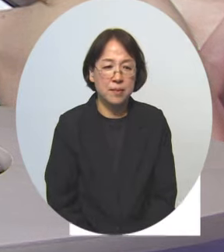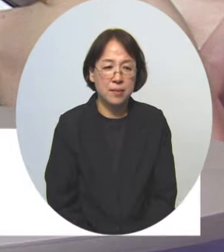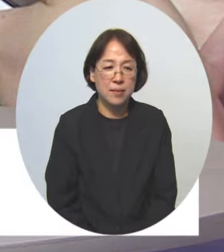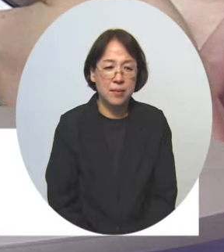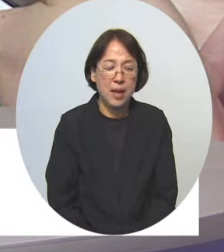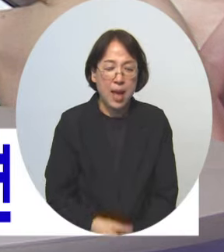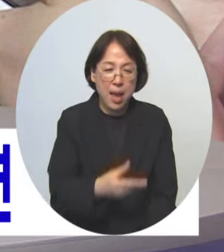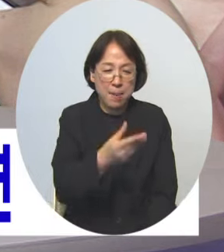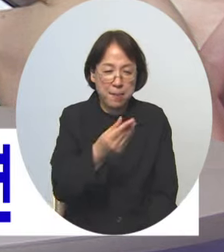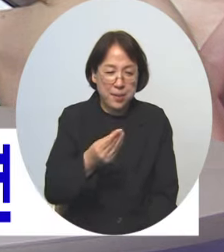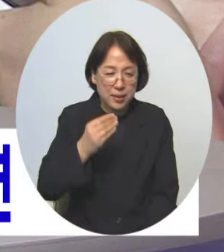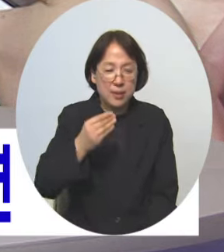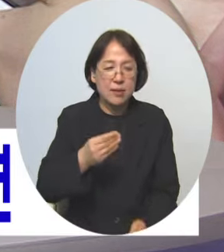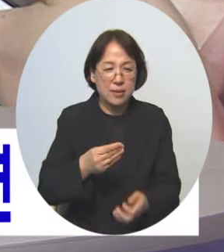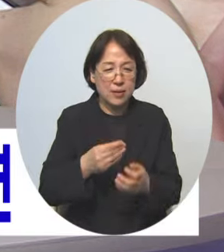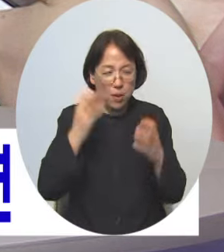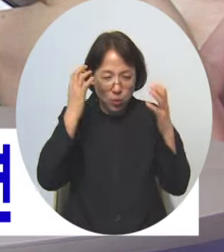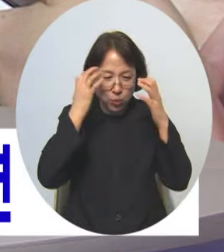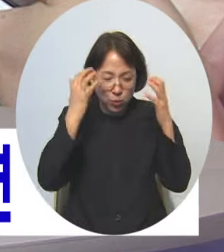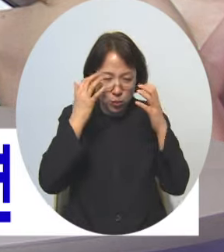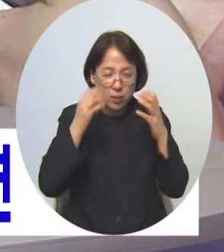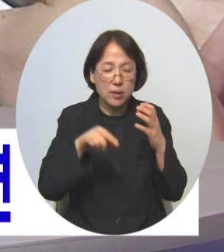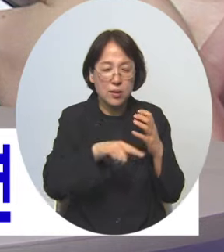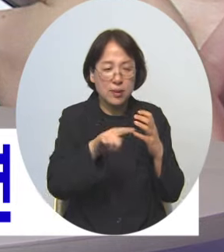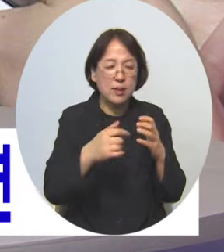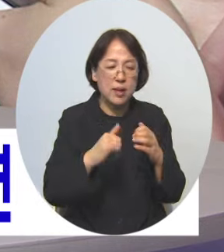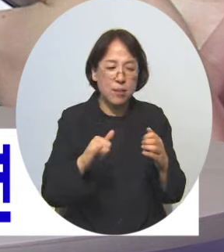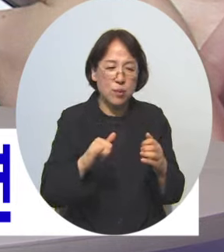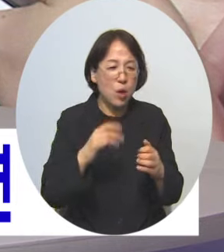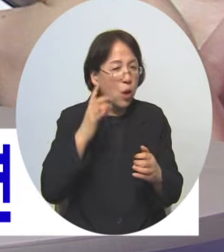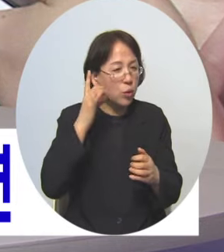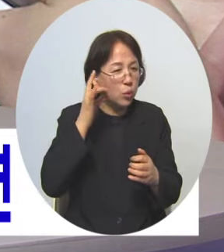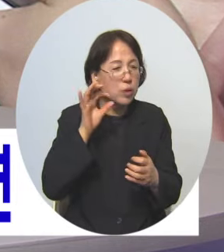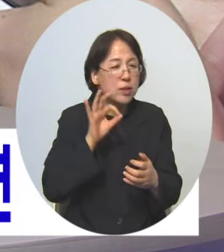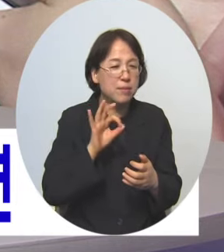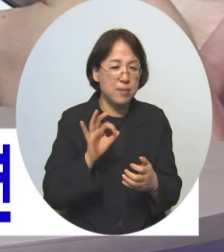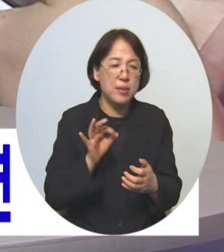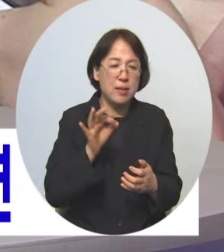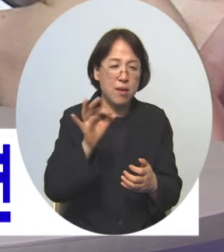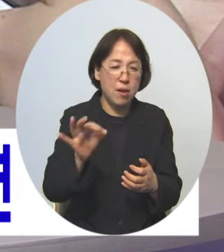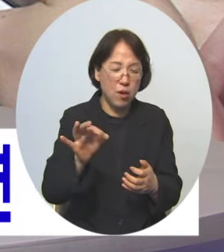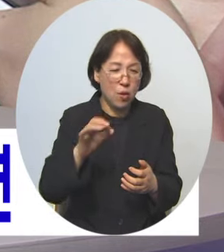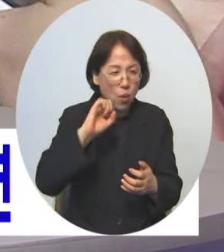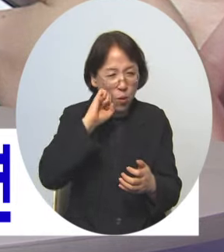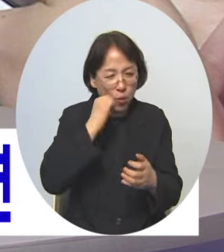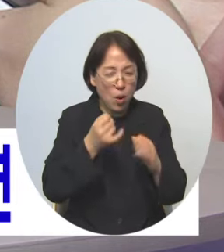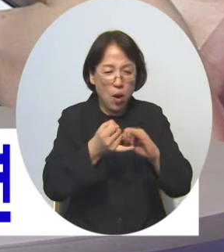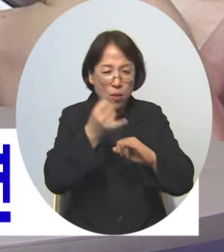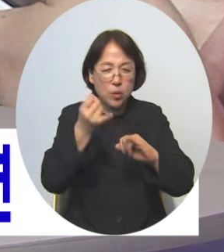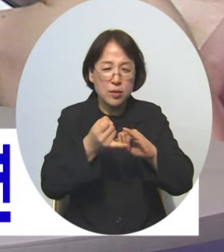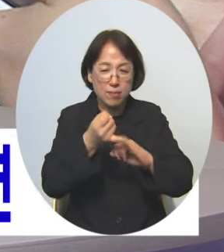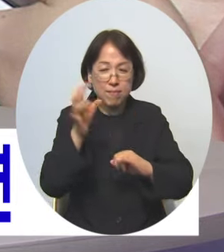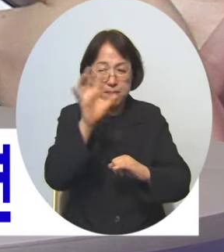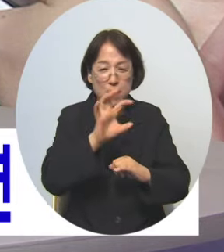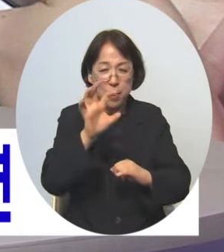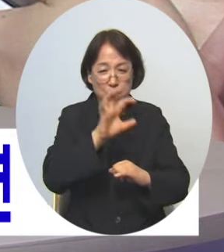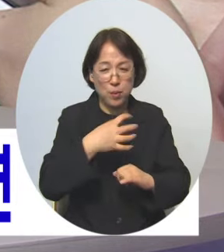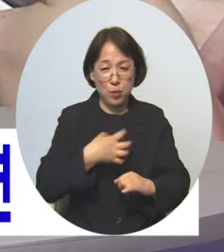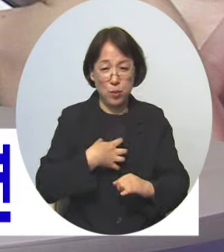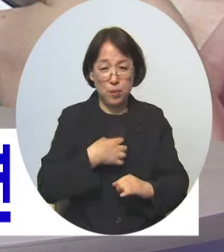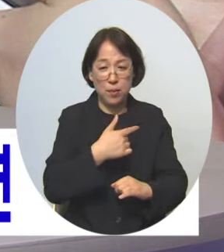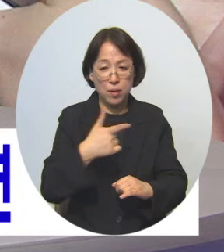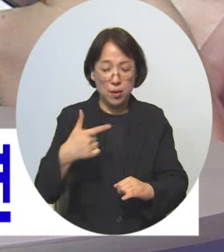빚에 시달리는 취약계층은 통신비마저 낼 여력이 없어 언제든 연체 악순환에 빠질 위험이 큽니다. 정부가